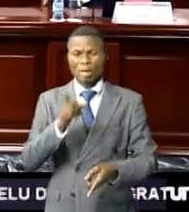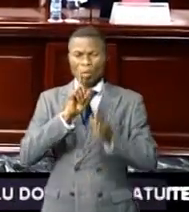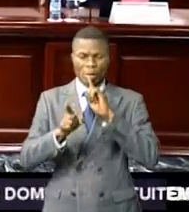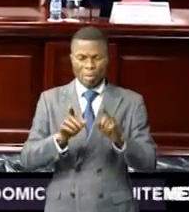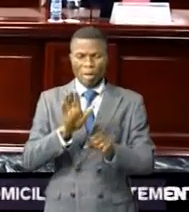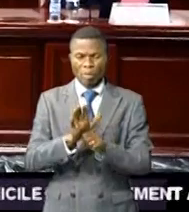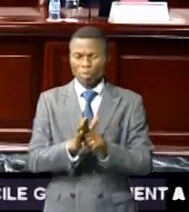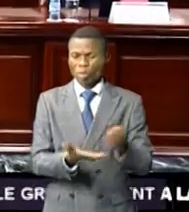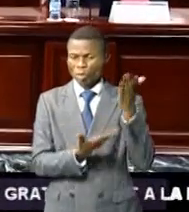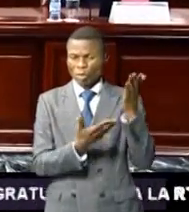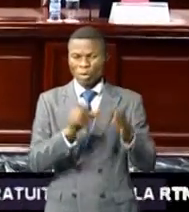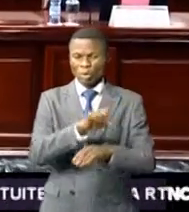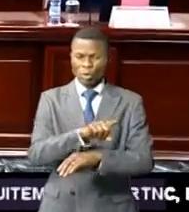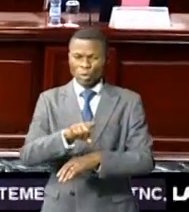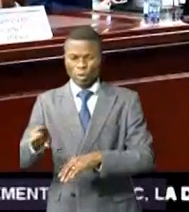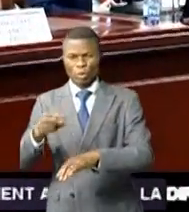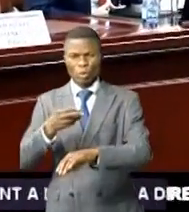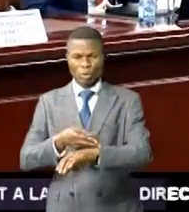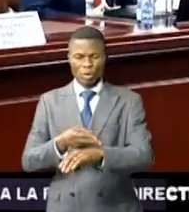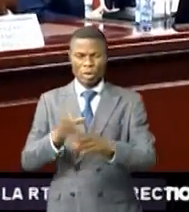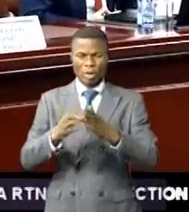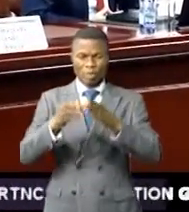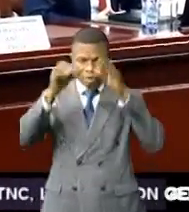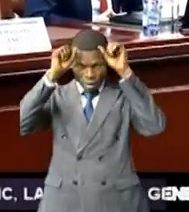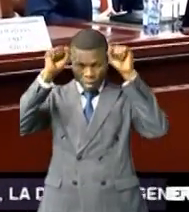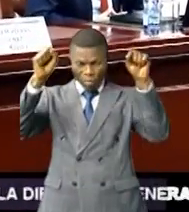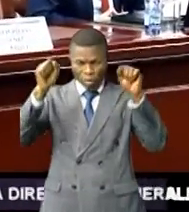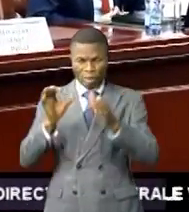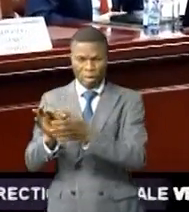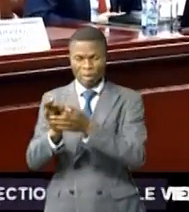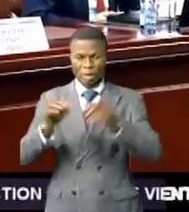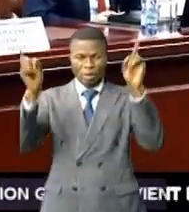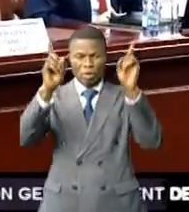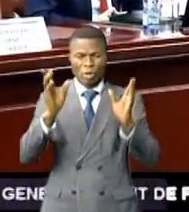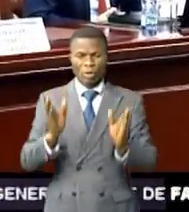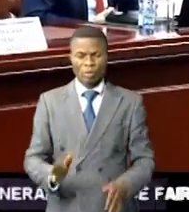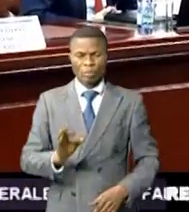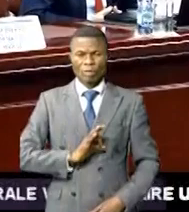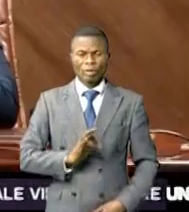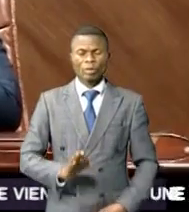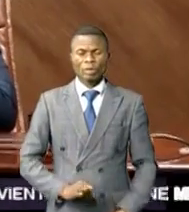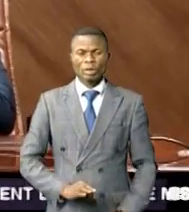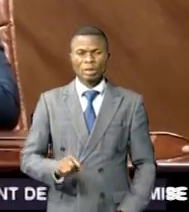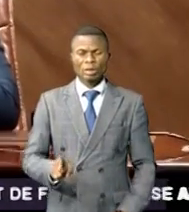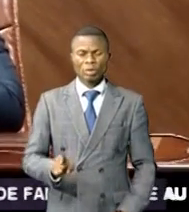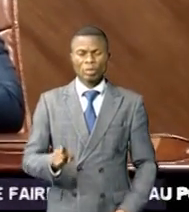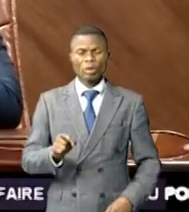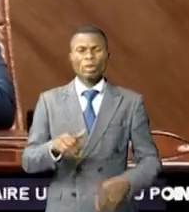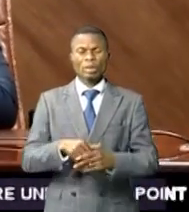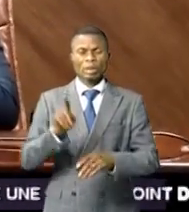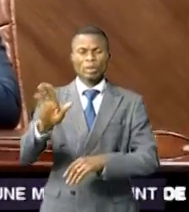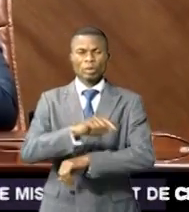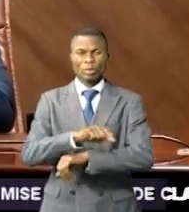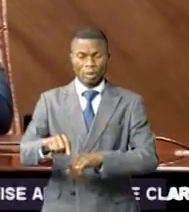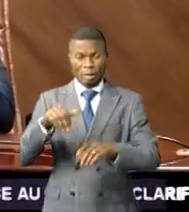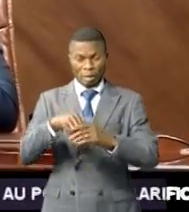entretiens de près d'une heure avec le chef de l'État, président en exercice de l'Union africaine Félix-Antoine Tshisekedi Tshilombo.